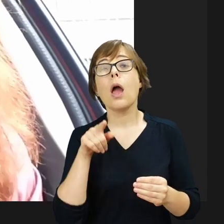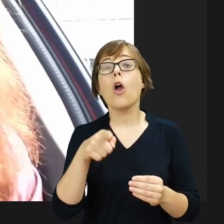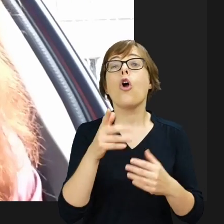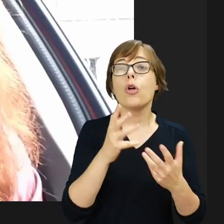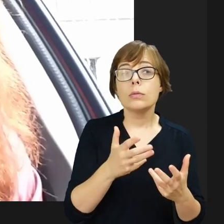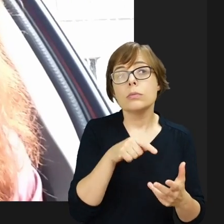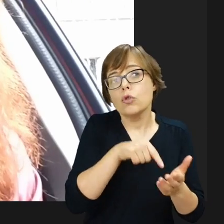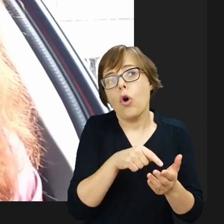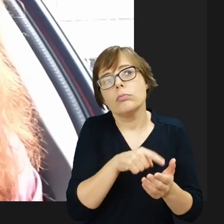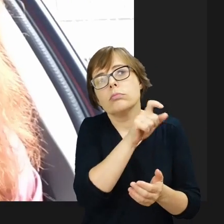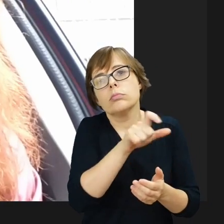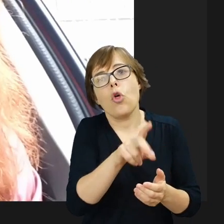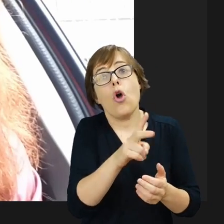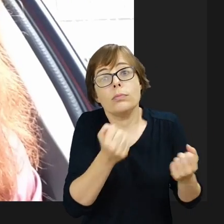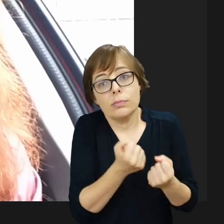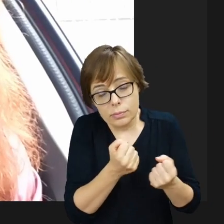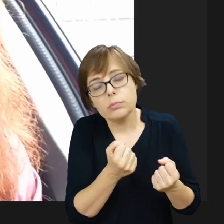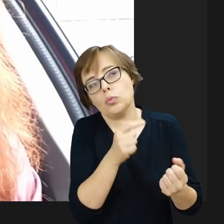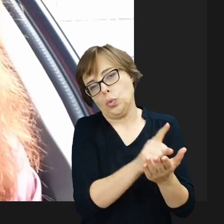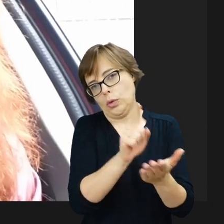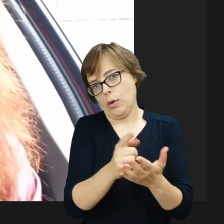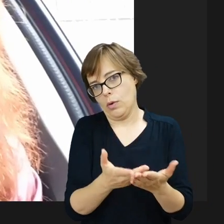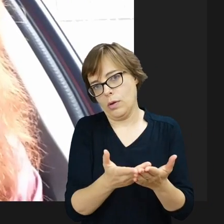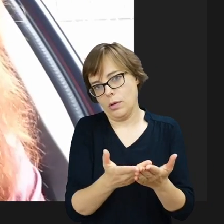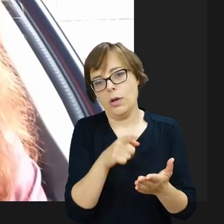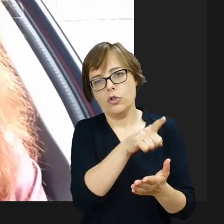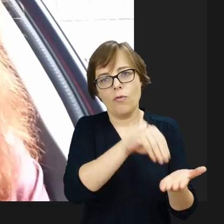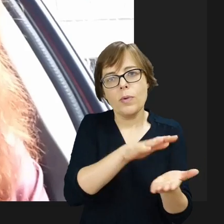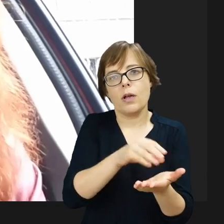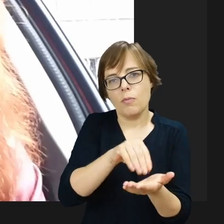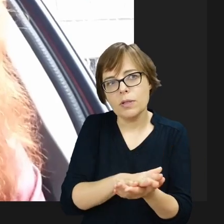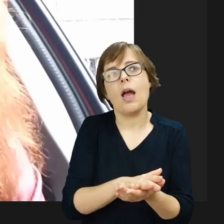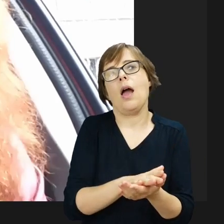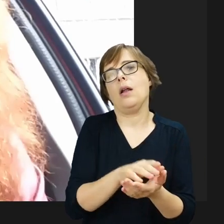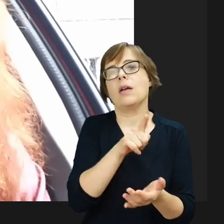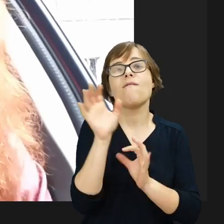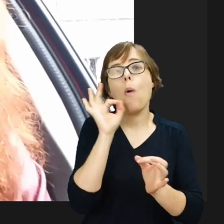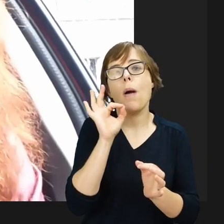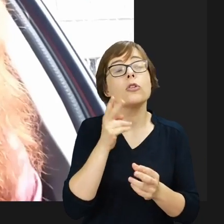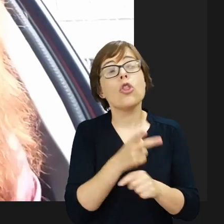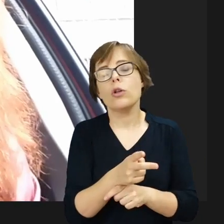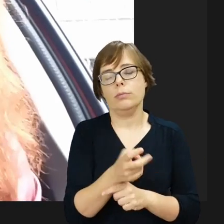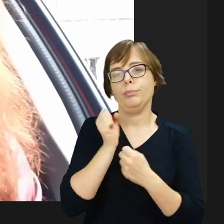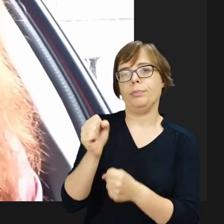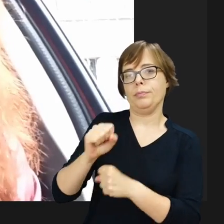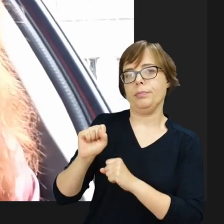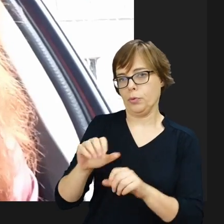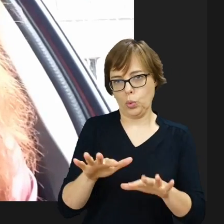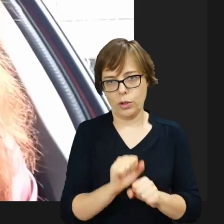takie, że oni sobie tam pozostawiali rozmaite dziury. I to stąd się wzięło. Teraz pytanie, czy